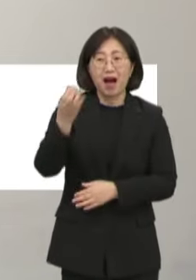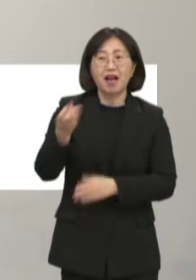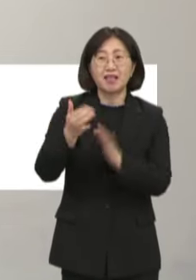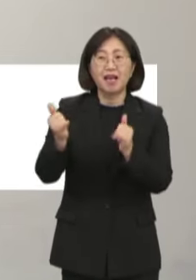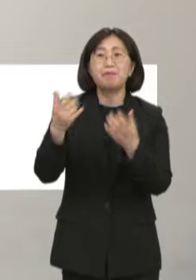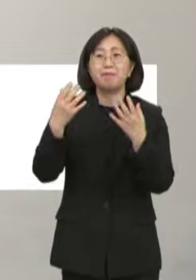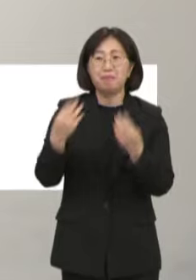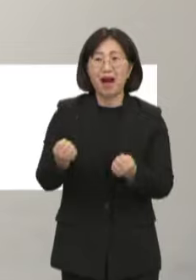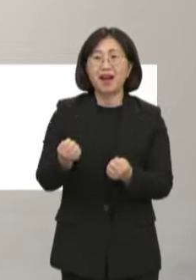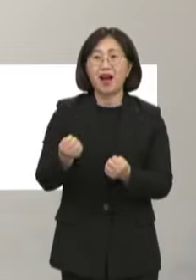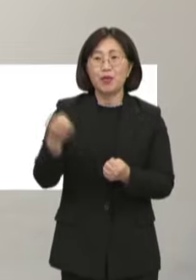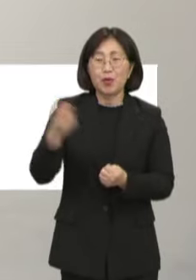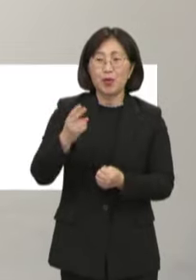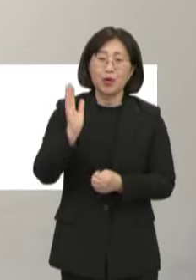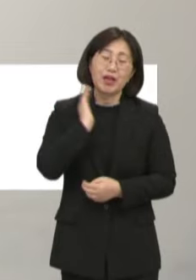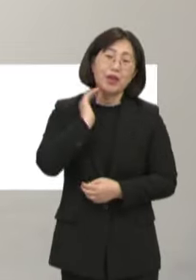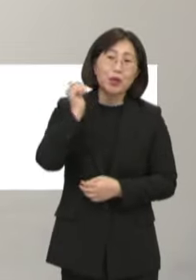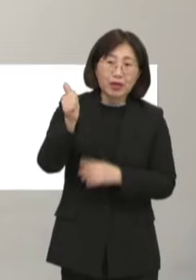정부가